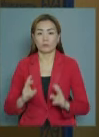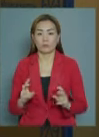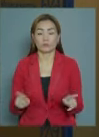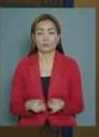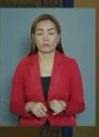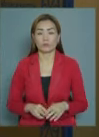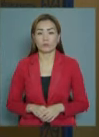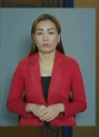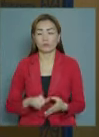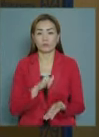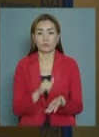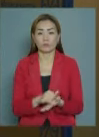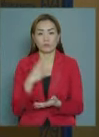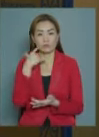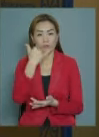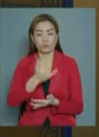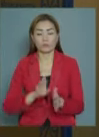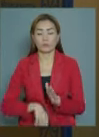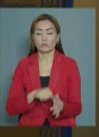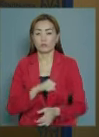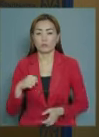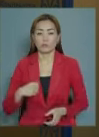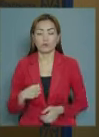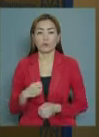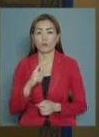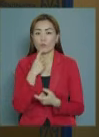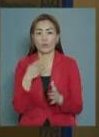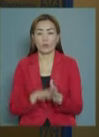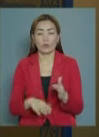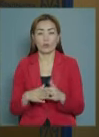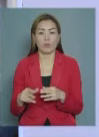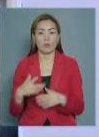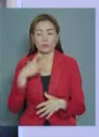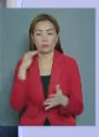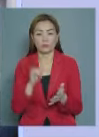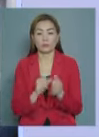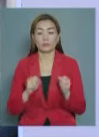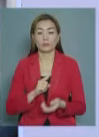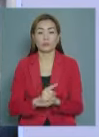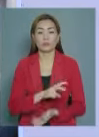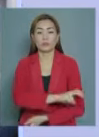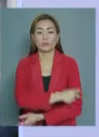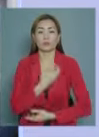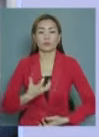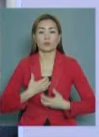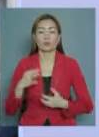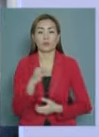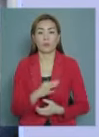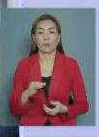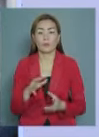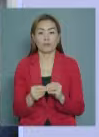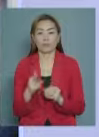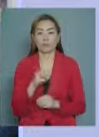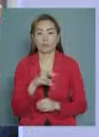шықпай-ақ, біздің тіркеу бөліміне хабарласпай-ақ өздері ешқандай қиындықсыз үйден жазыла алады. Міндетті әлеуметтік медициналық сақтандыру қоры